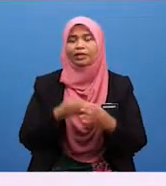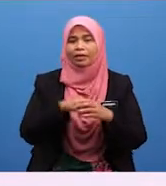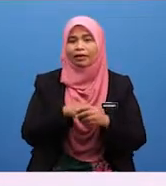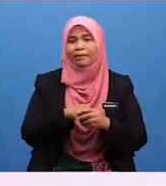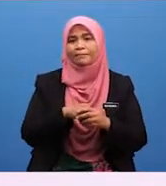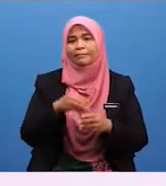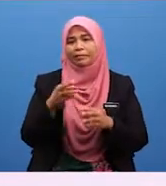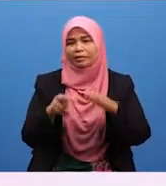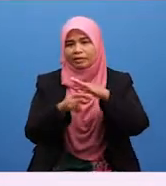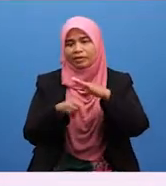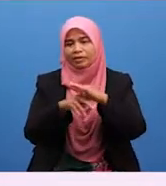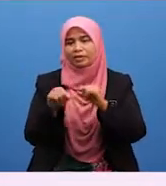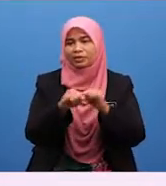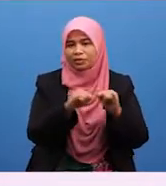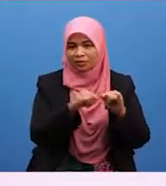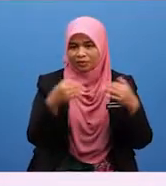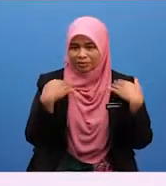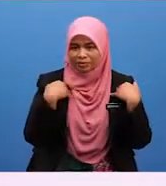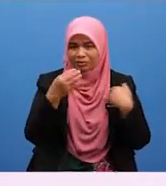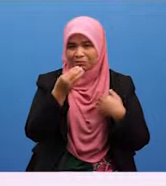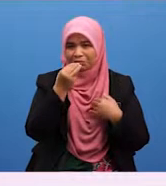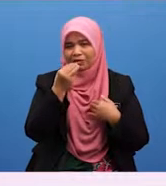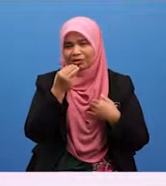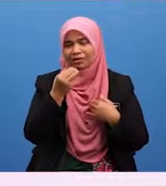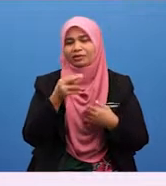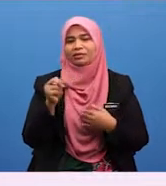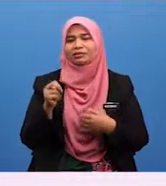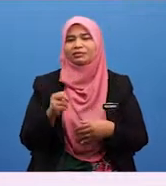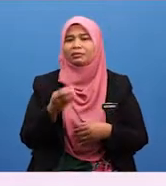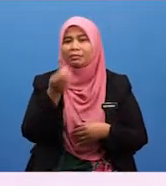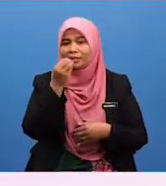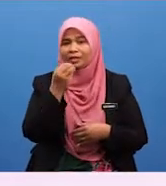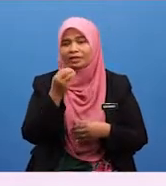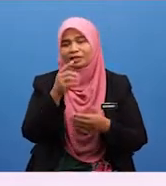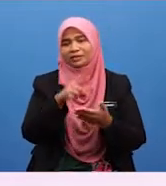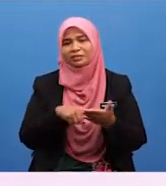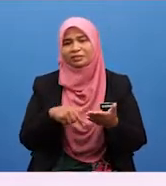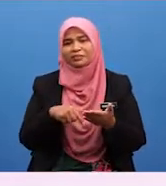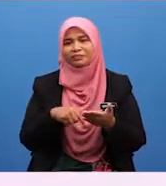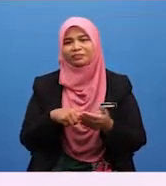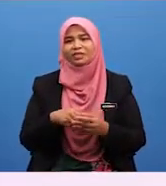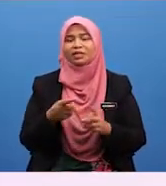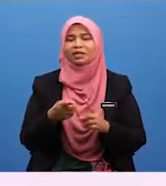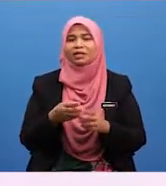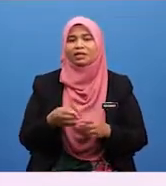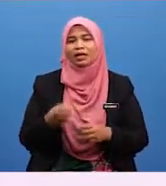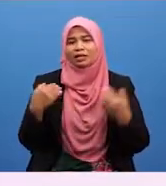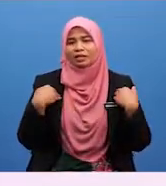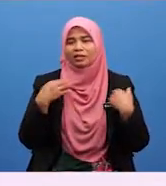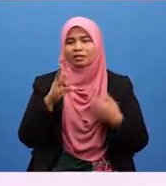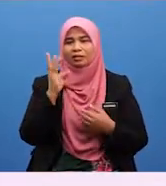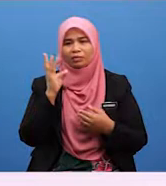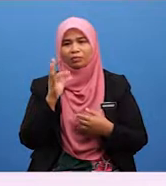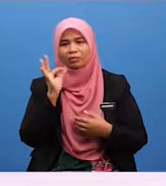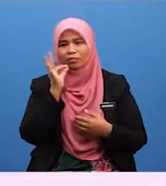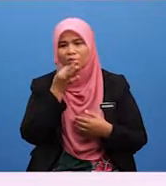makanan. Murid-murid nak tahu apa makanannya? Makanannya terdiri daripada buah zakum yang